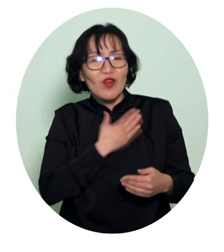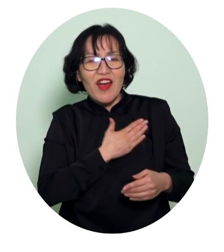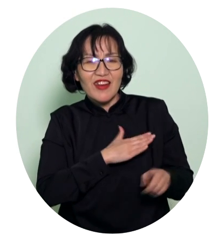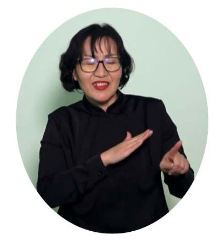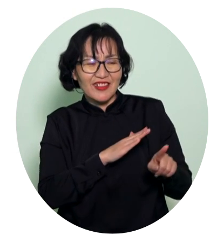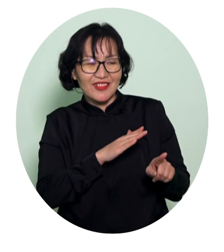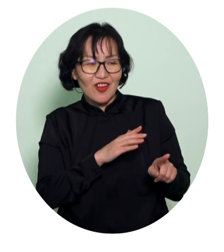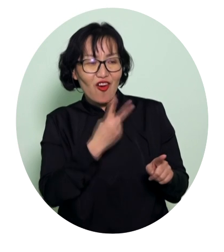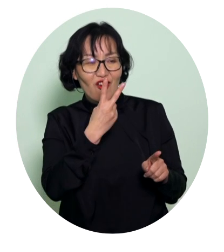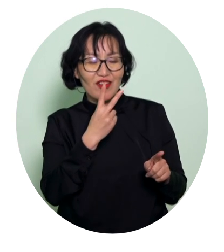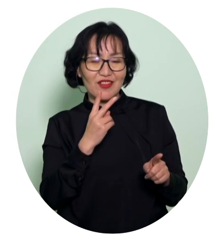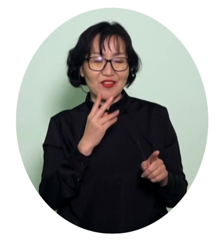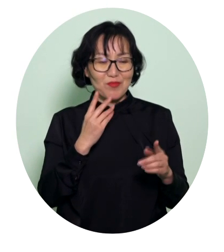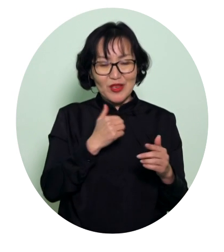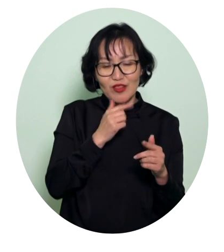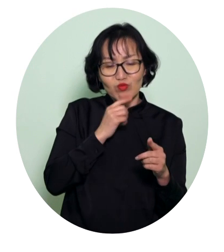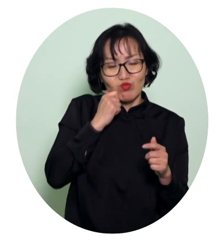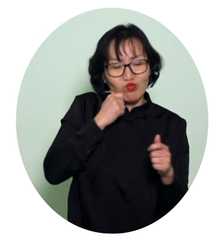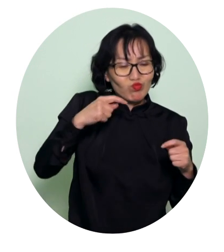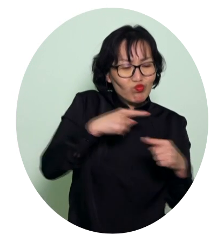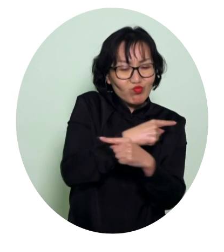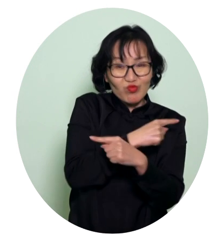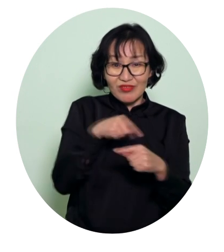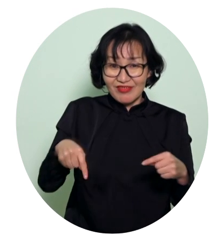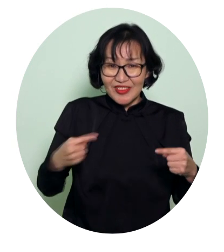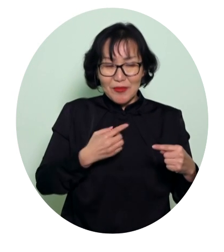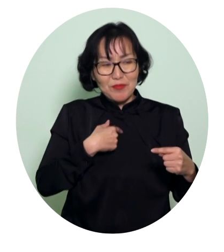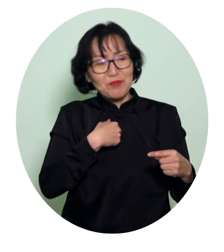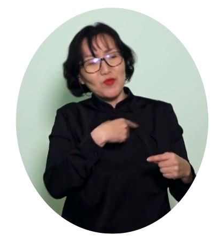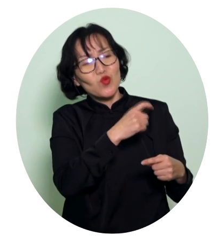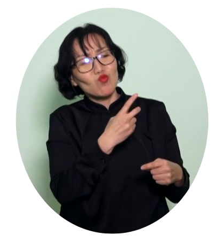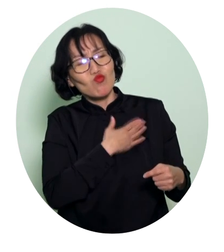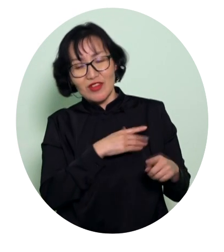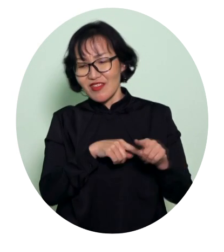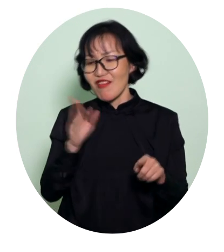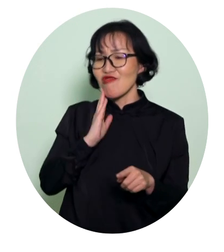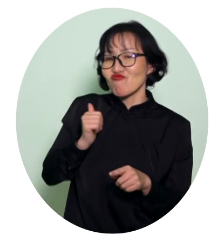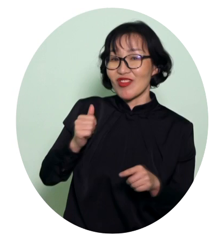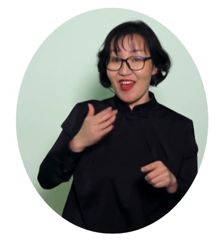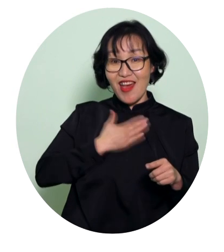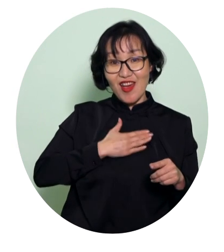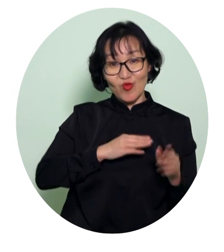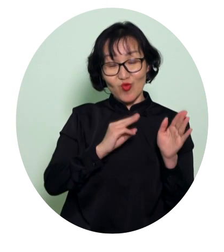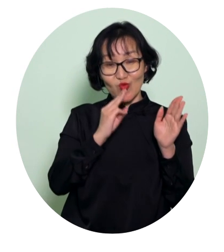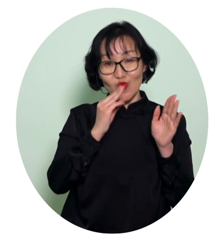биелүүгээ тэмүүлж байгааг илэрхийлсэн. Ихийн хайрын тухай илэрхийлсэн байна.